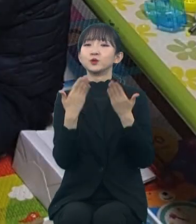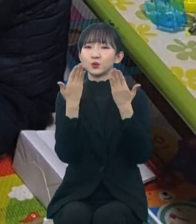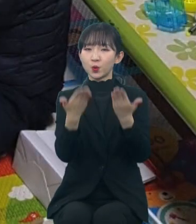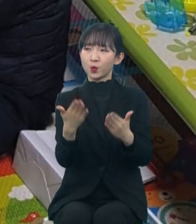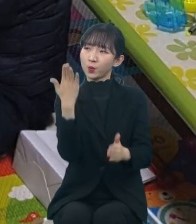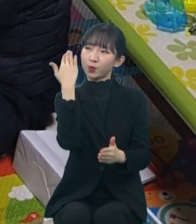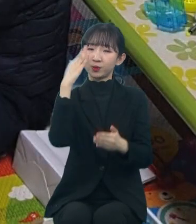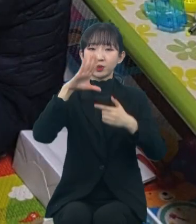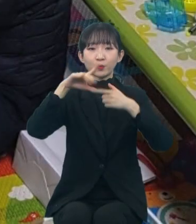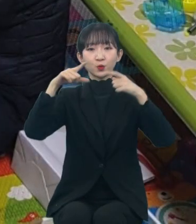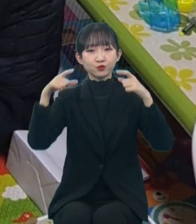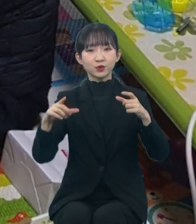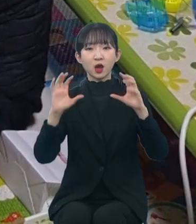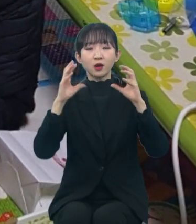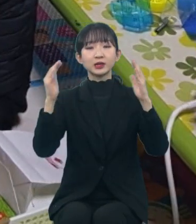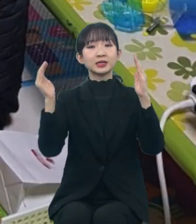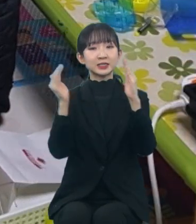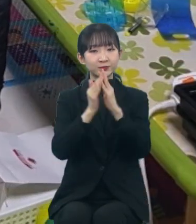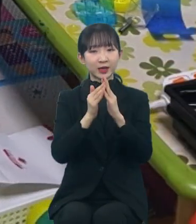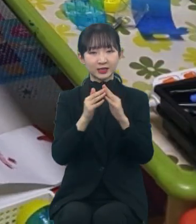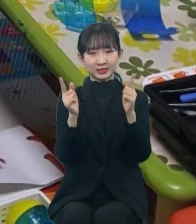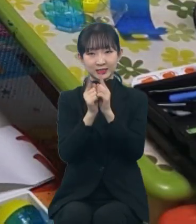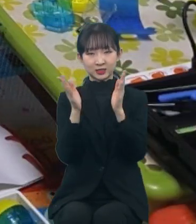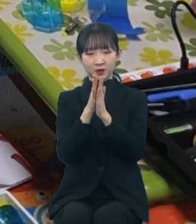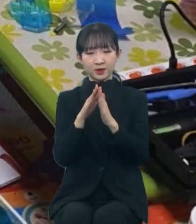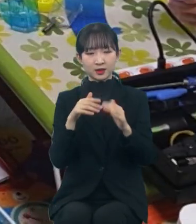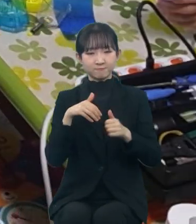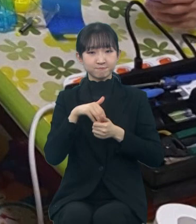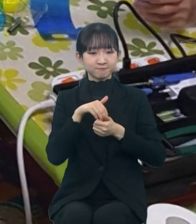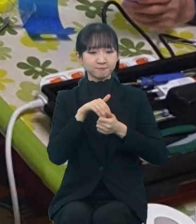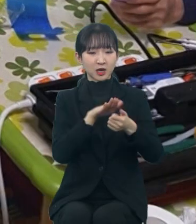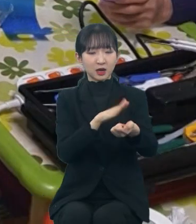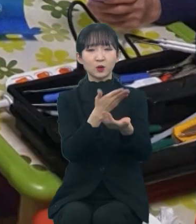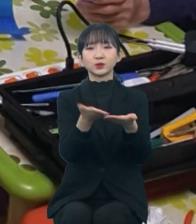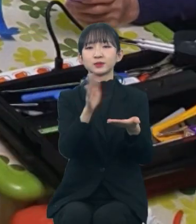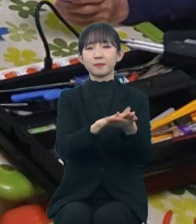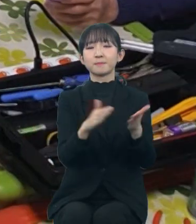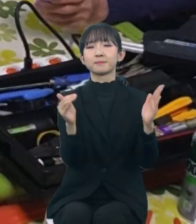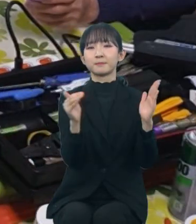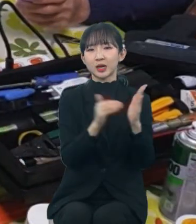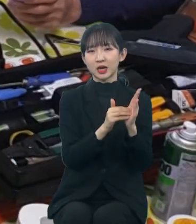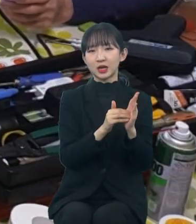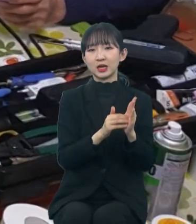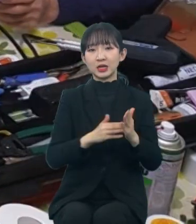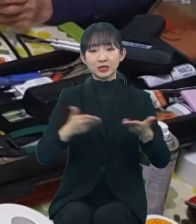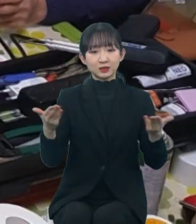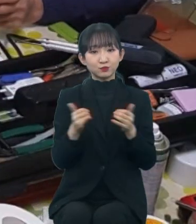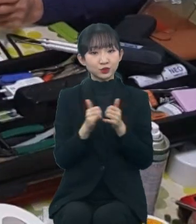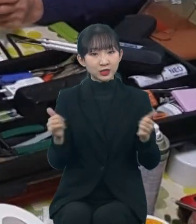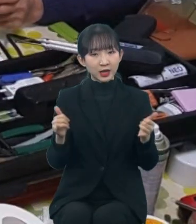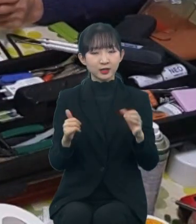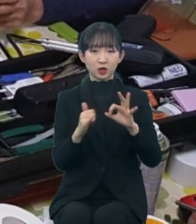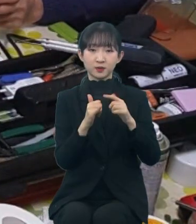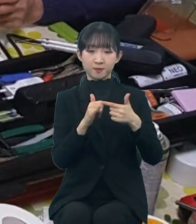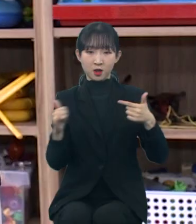고장난 장난감 27대를 수리했습니다. 근무 인력도 6명에서 10명으로